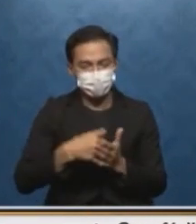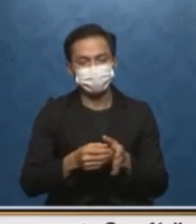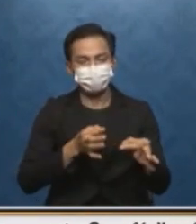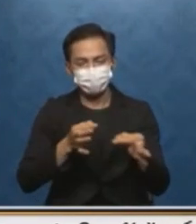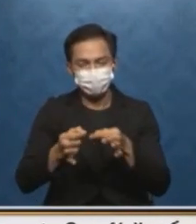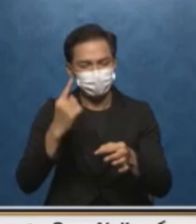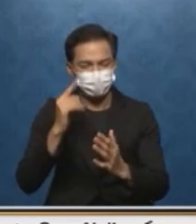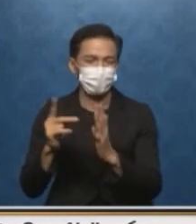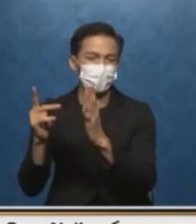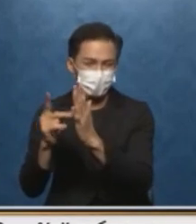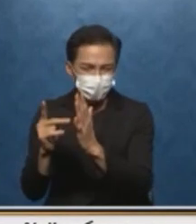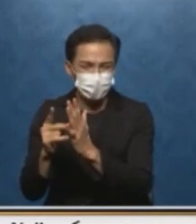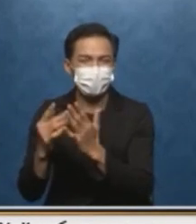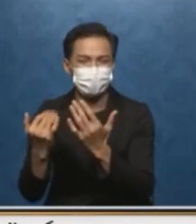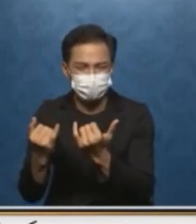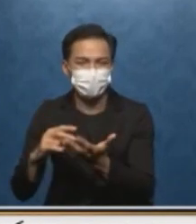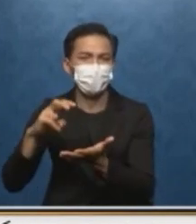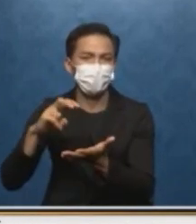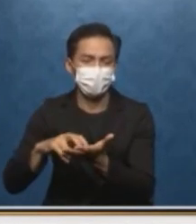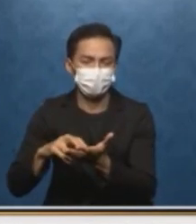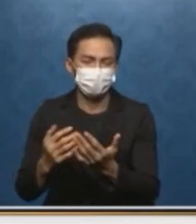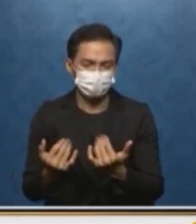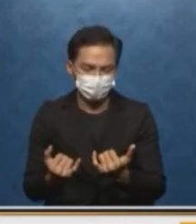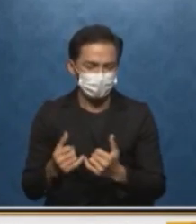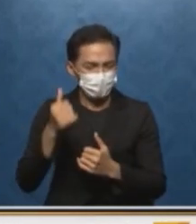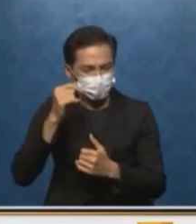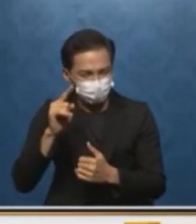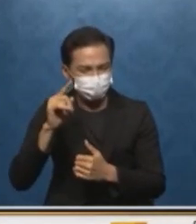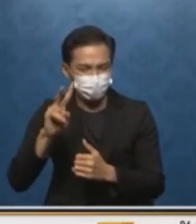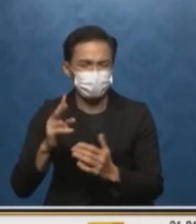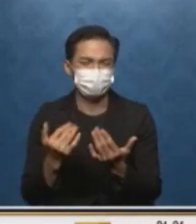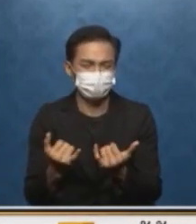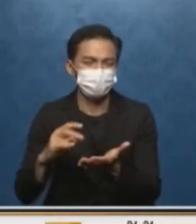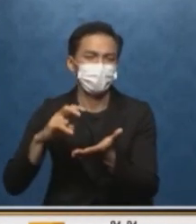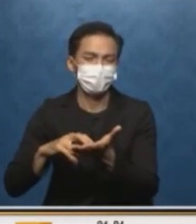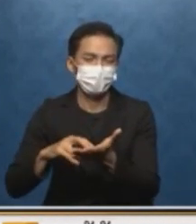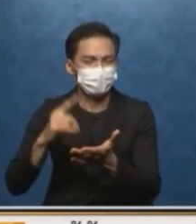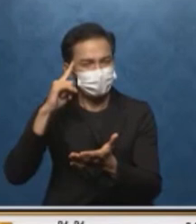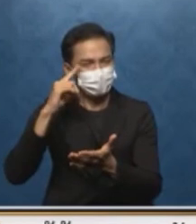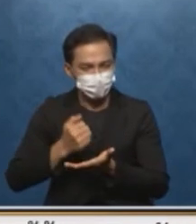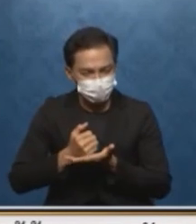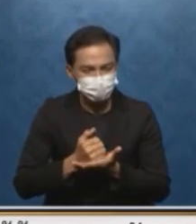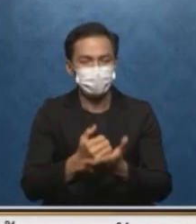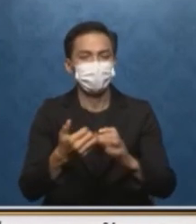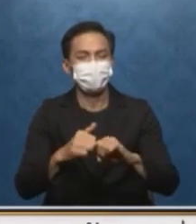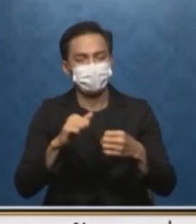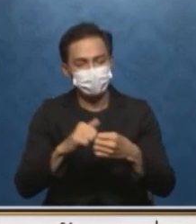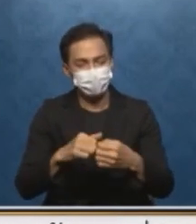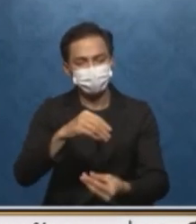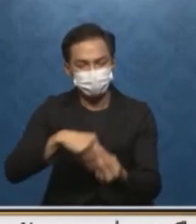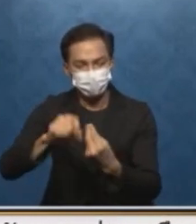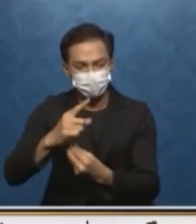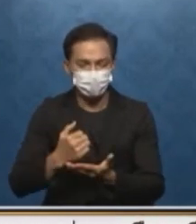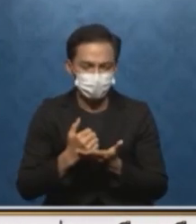นี้ที่เรากำลังจะอนุมัติในวัน2วันนี้นะคะจะสามารถคลี่คลายปัญหาเศรษฐกิจปากท้องของพี่น้องค